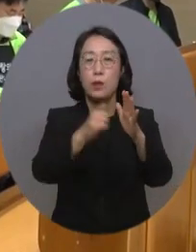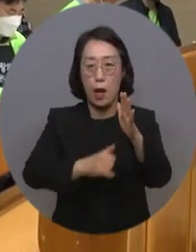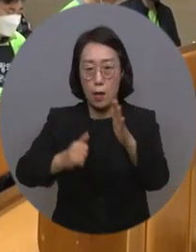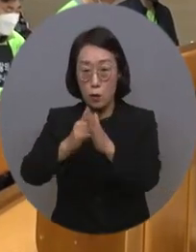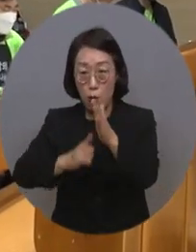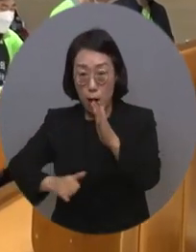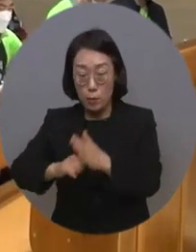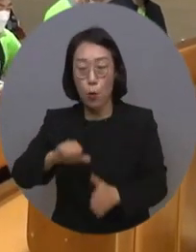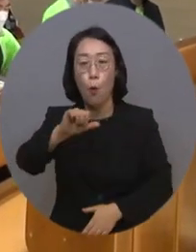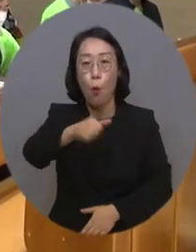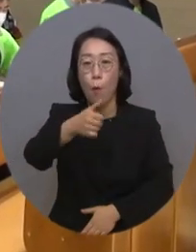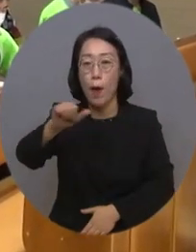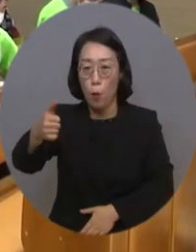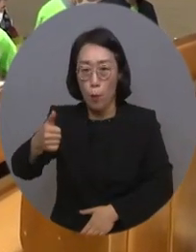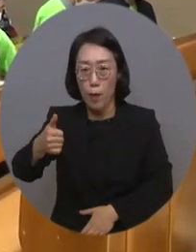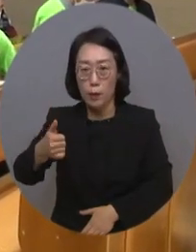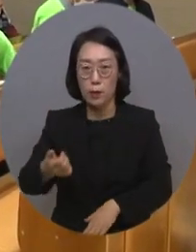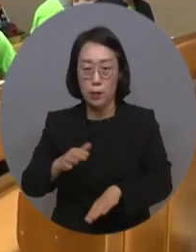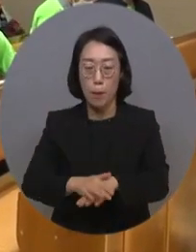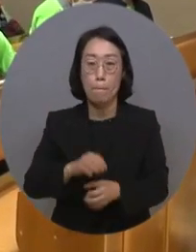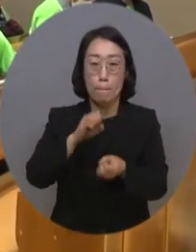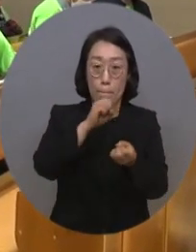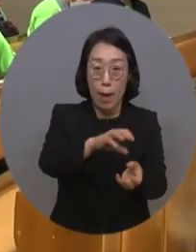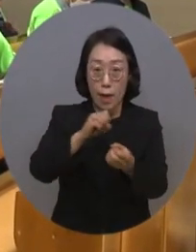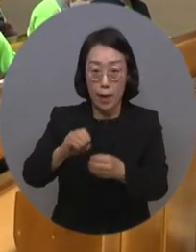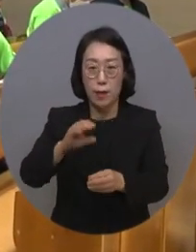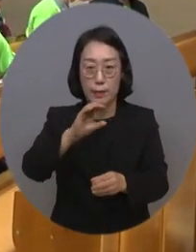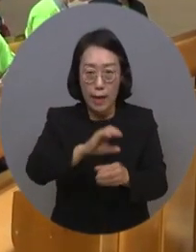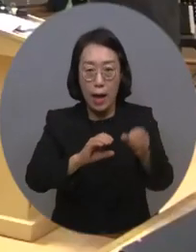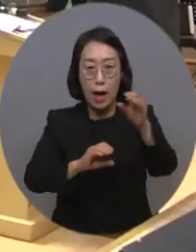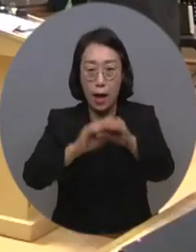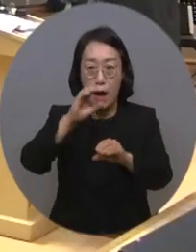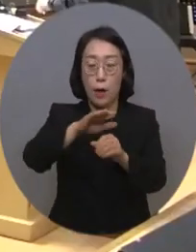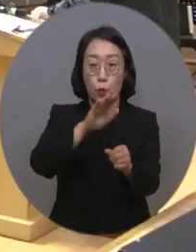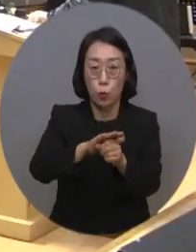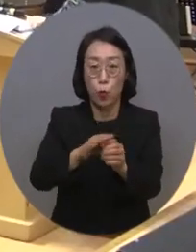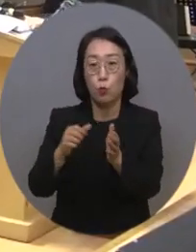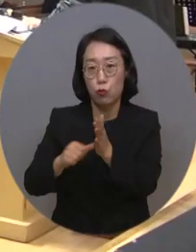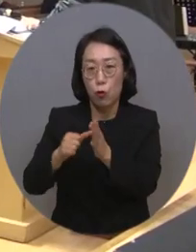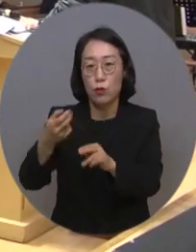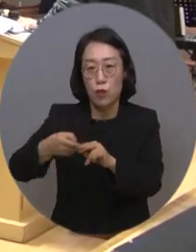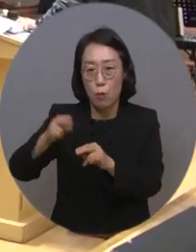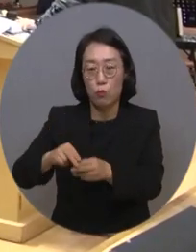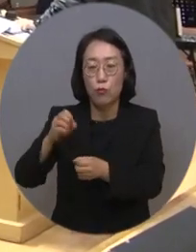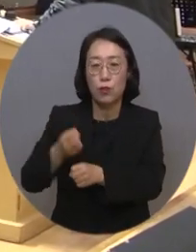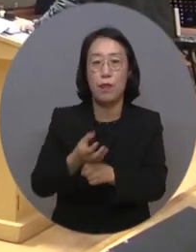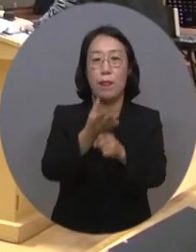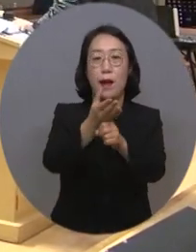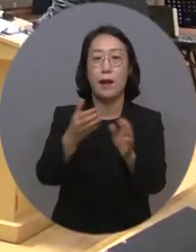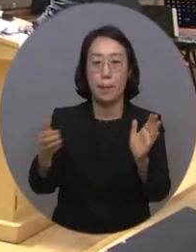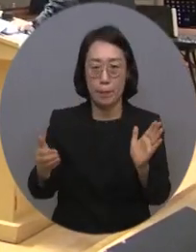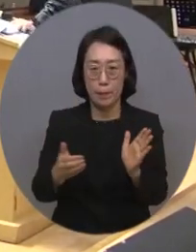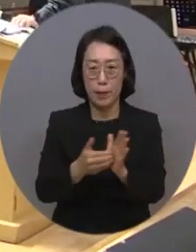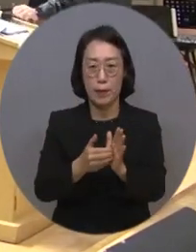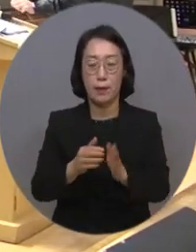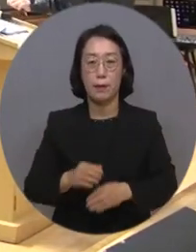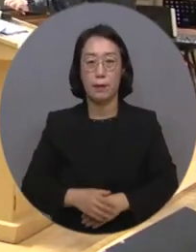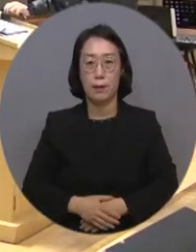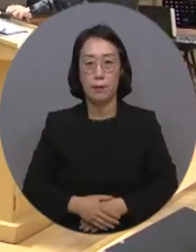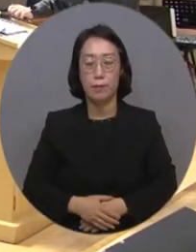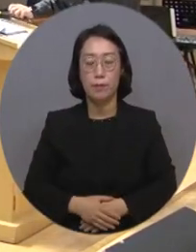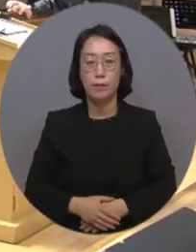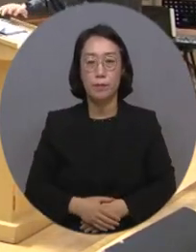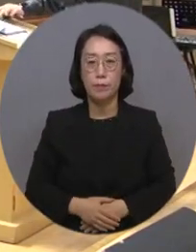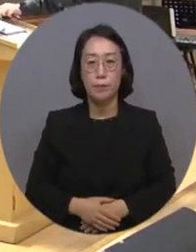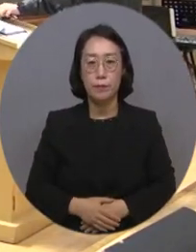각 500장씩 직접 배달해 연탄 창고에 쌓아주고 생필품을 전달하는 봉사활동을 전개했습니다. 복지TV